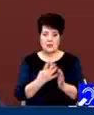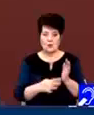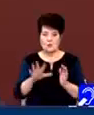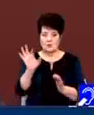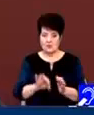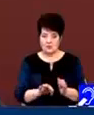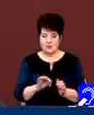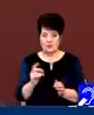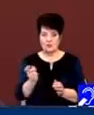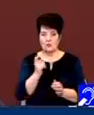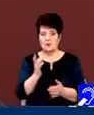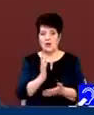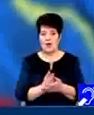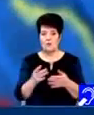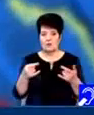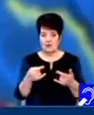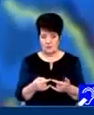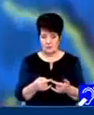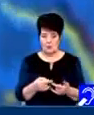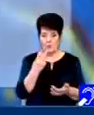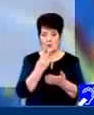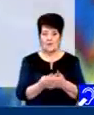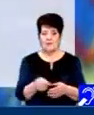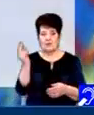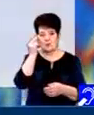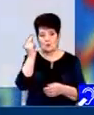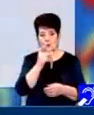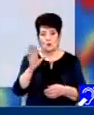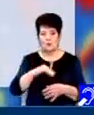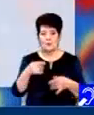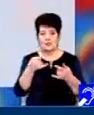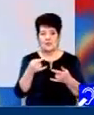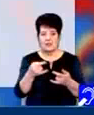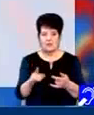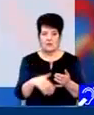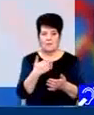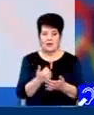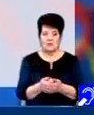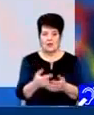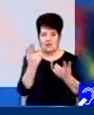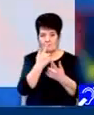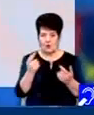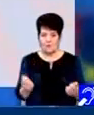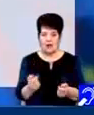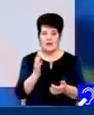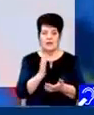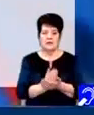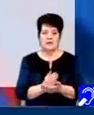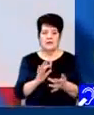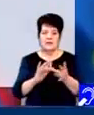95% din gospodării au un televizor. Potrivit studiului, după televiziune, principalele surse de informare a cetățenilor